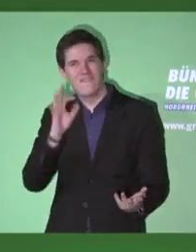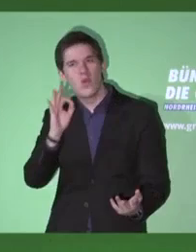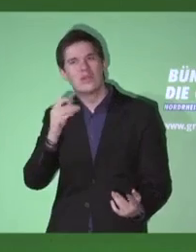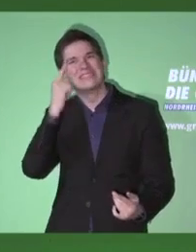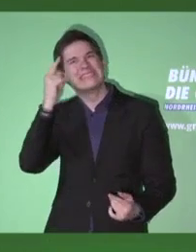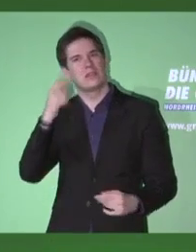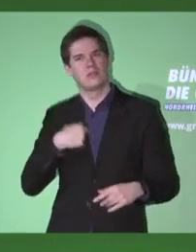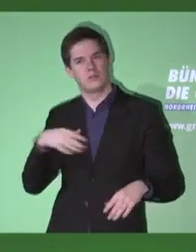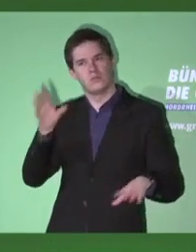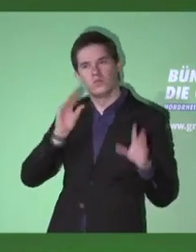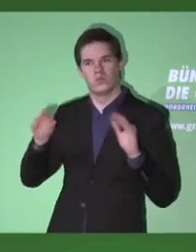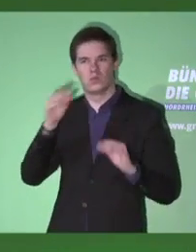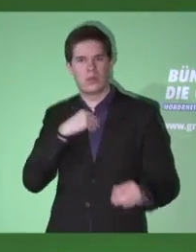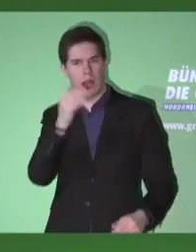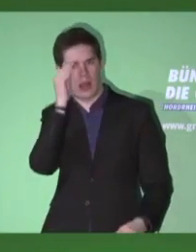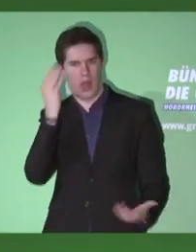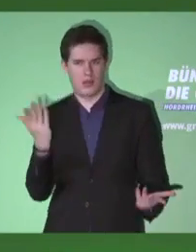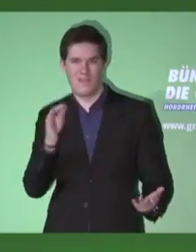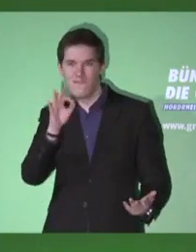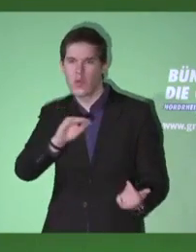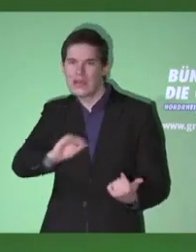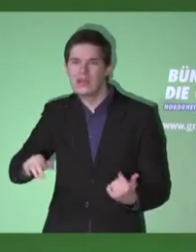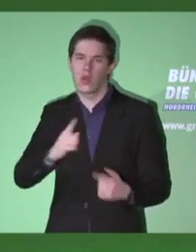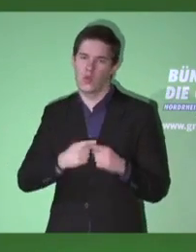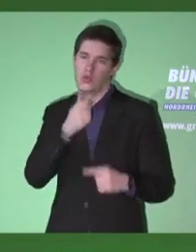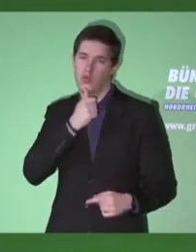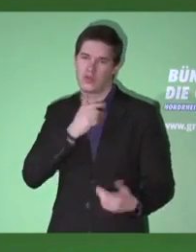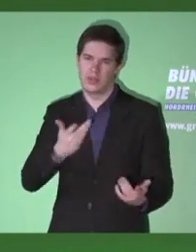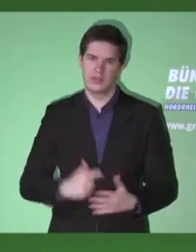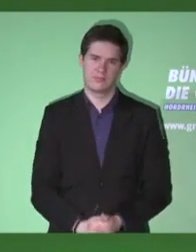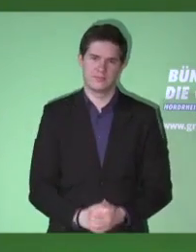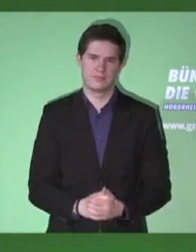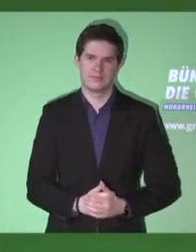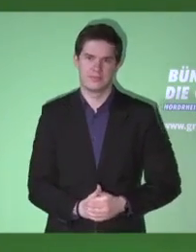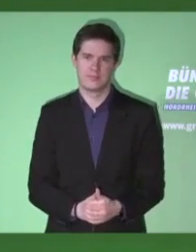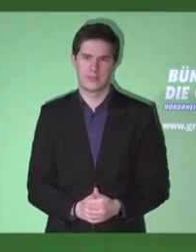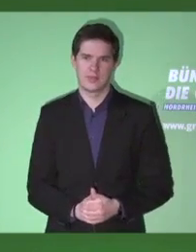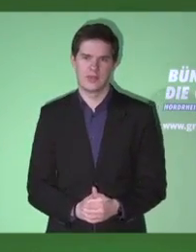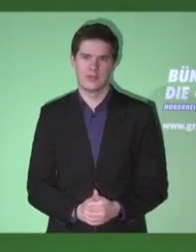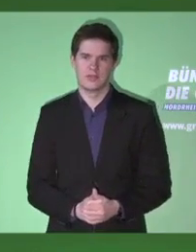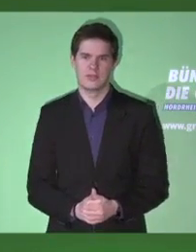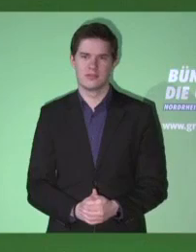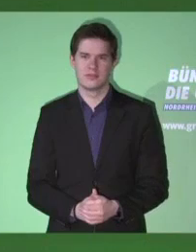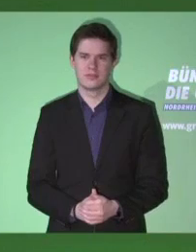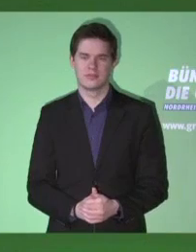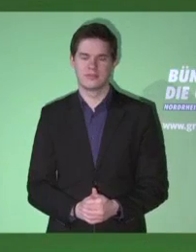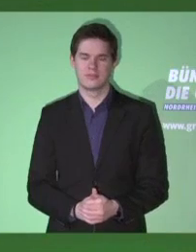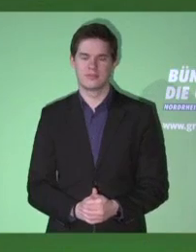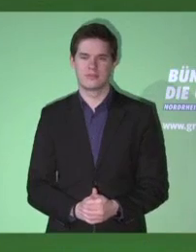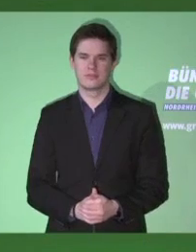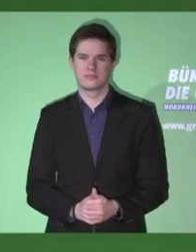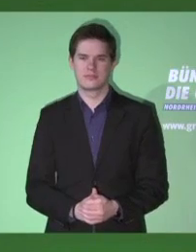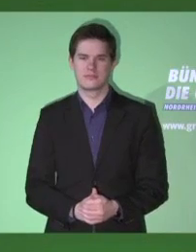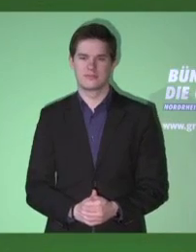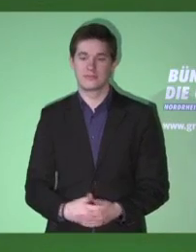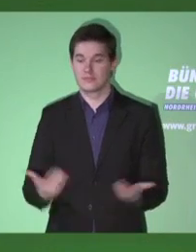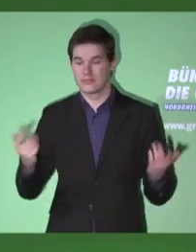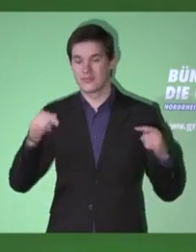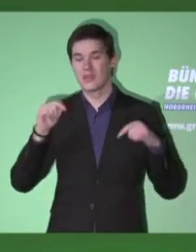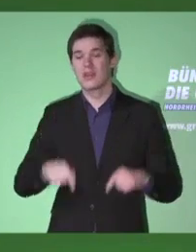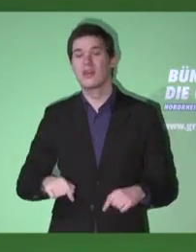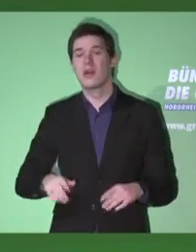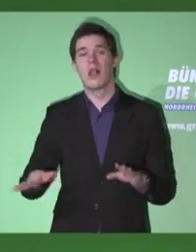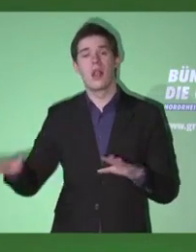und Leben von Kindern und Jugendlichen. Wir haben auch die politische Kultur im Land